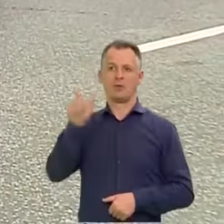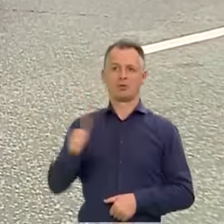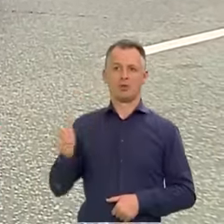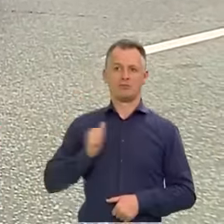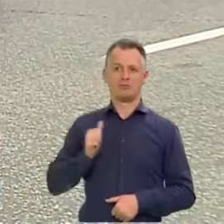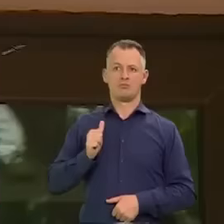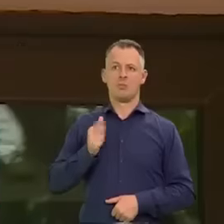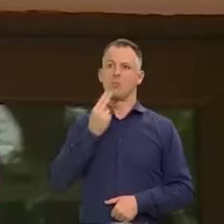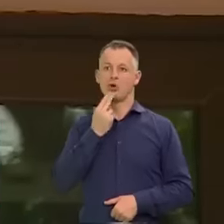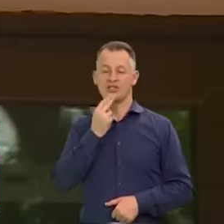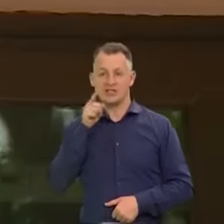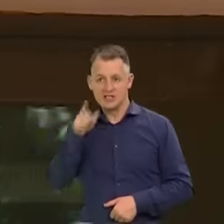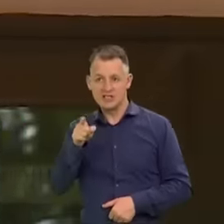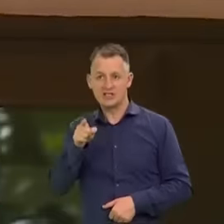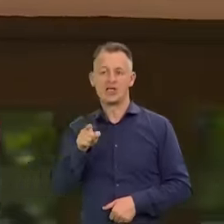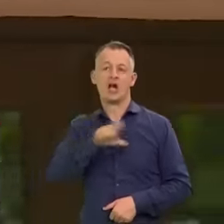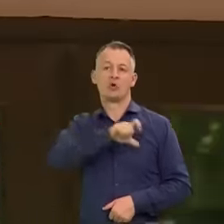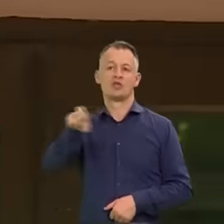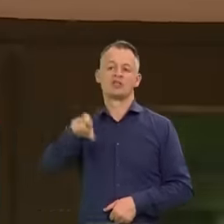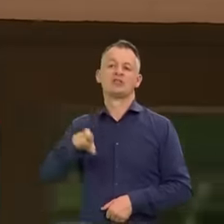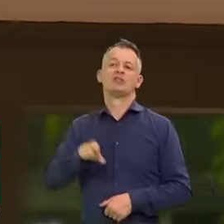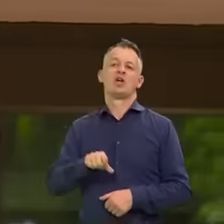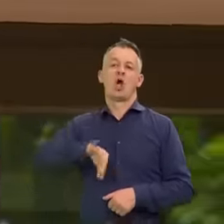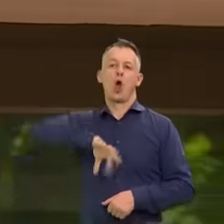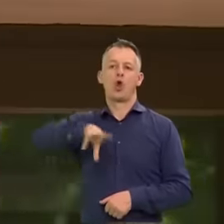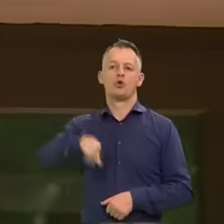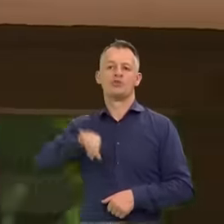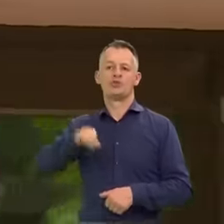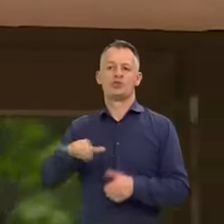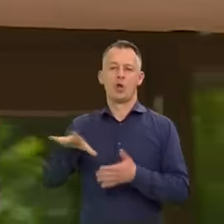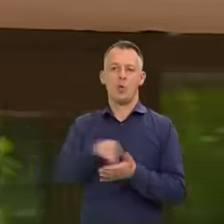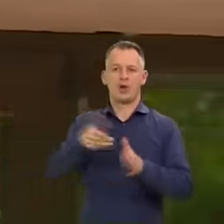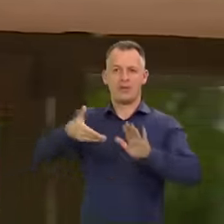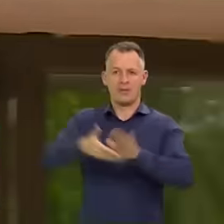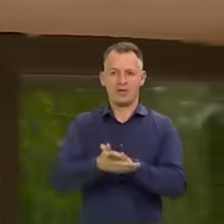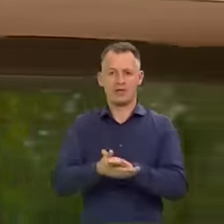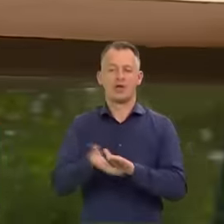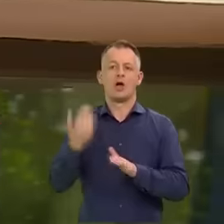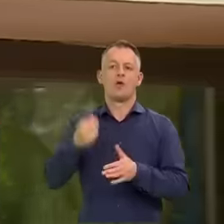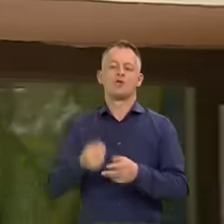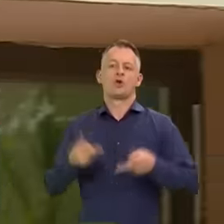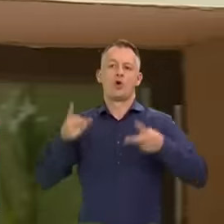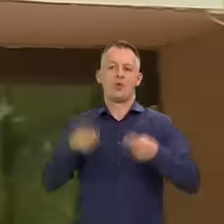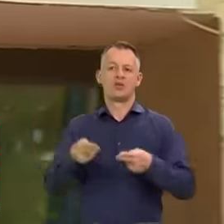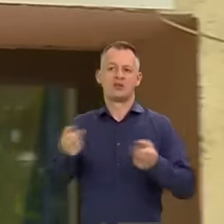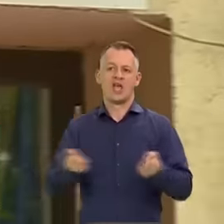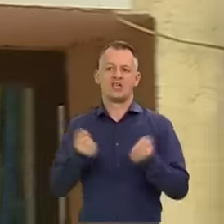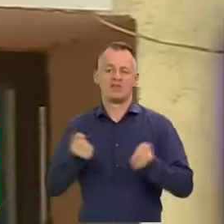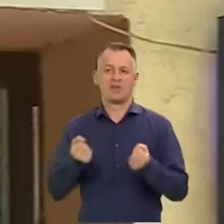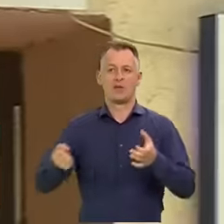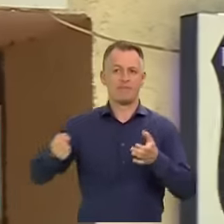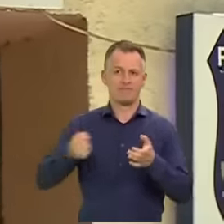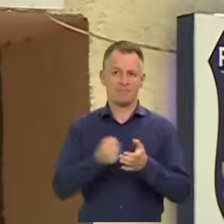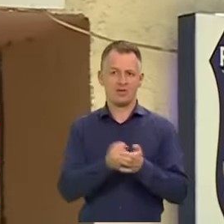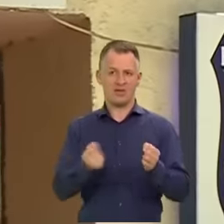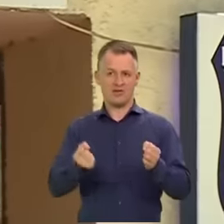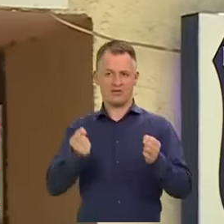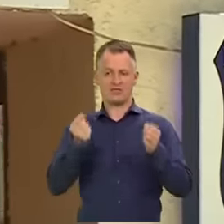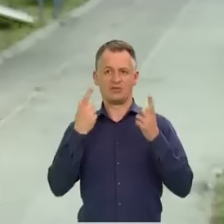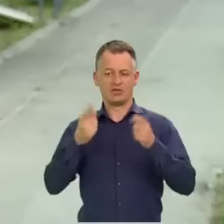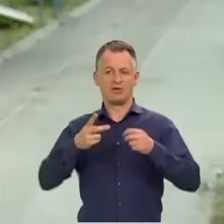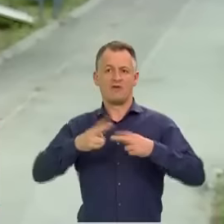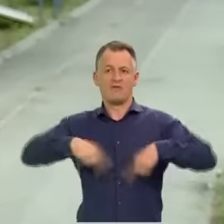așadar de corupție și luare de mită au fost suspendați din funcții până la finalizarea anchetei care este realizată de ofițeri